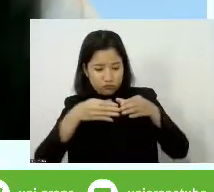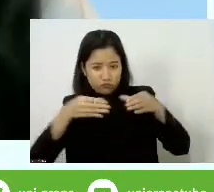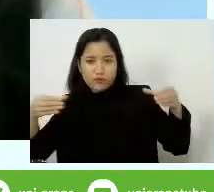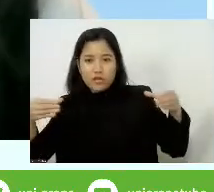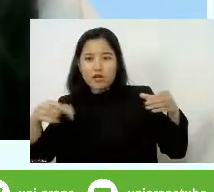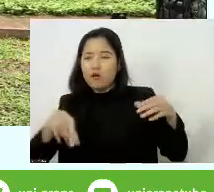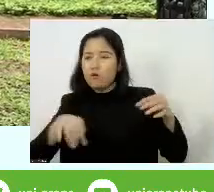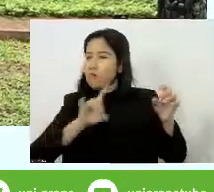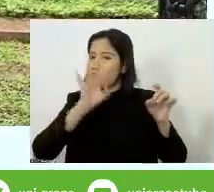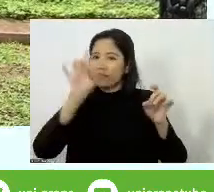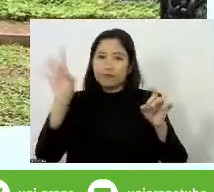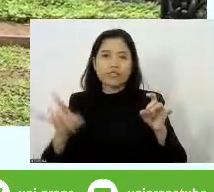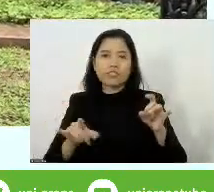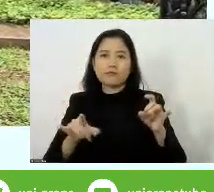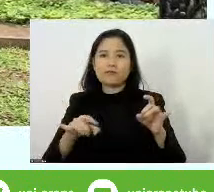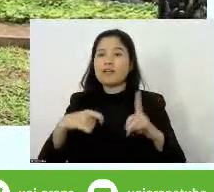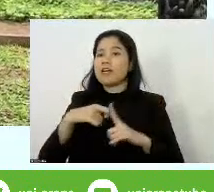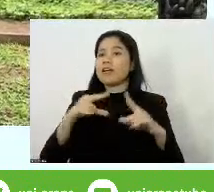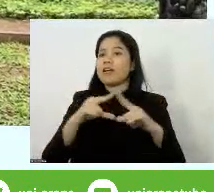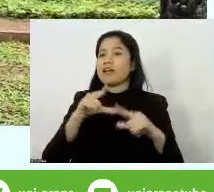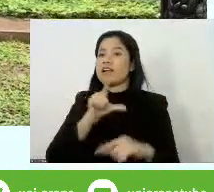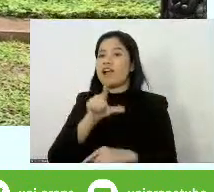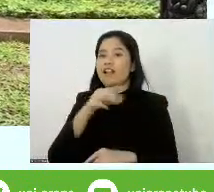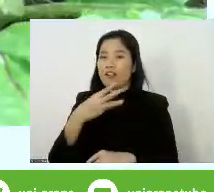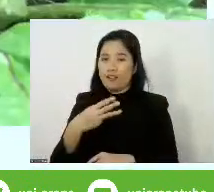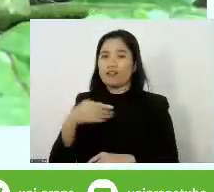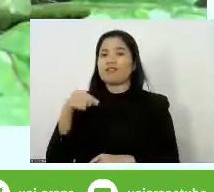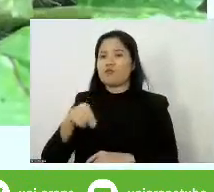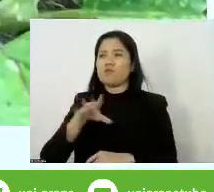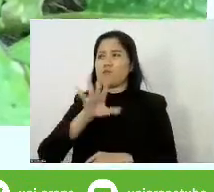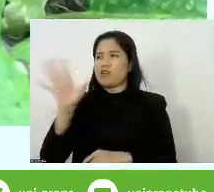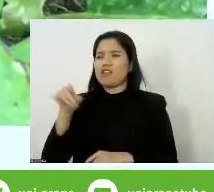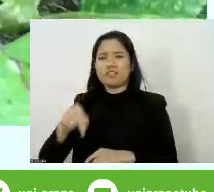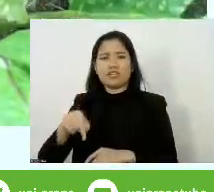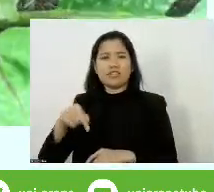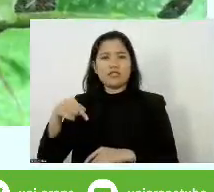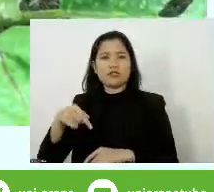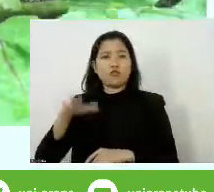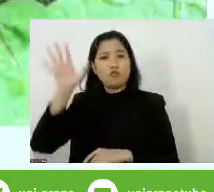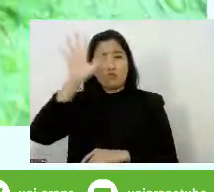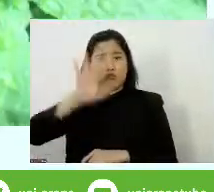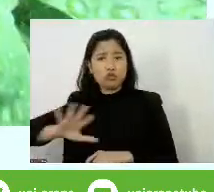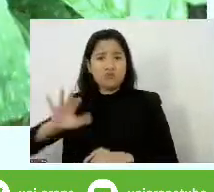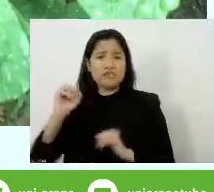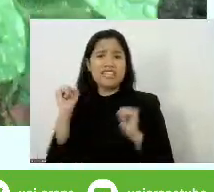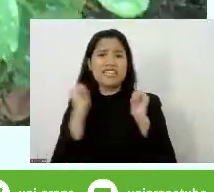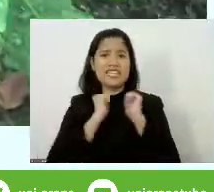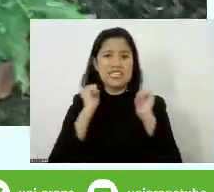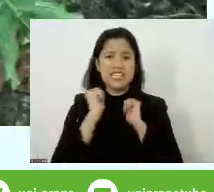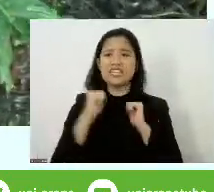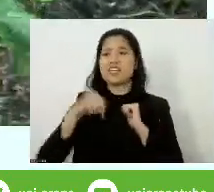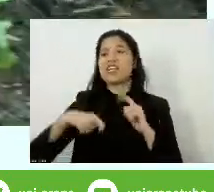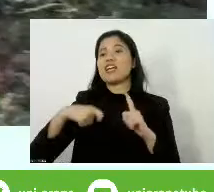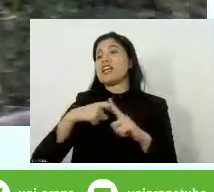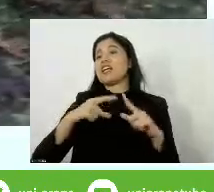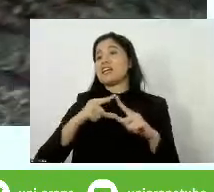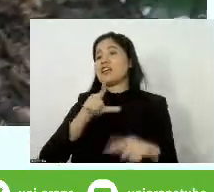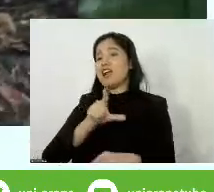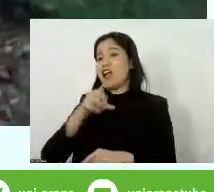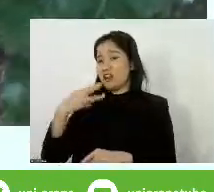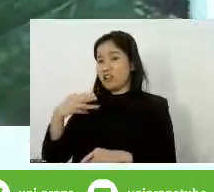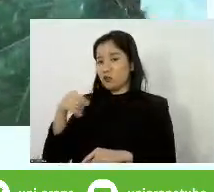macem deh oke nah karena musim dingin itu yang dipakai buat jus ya dan makanan-makanan